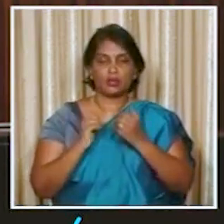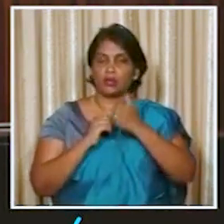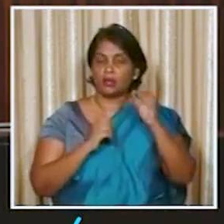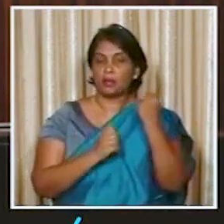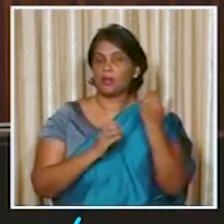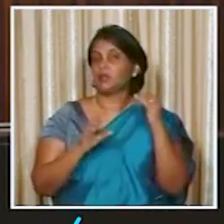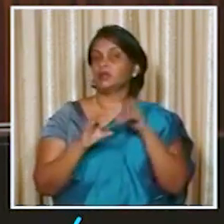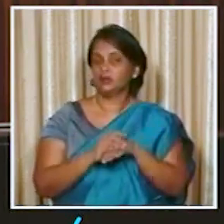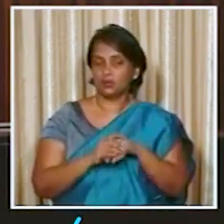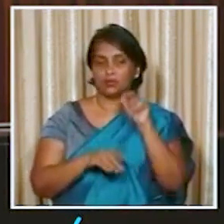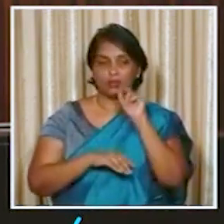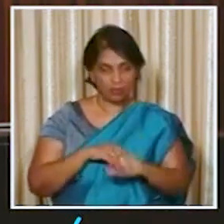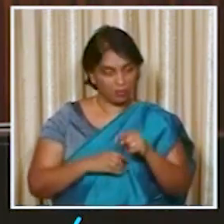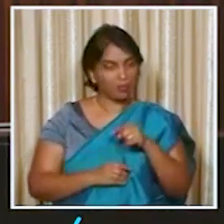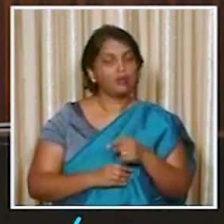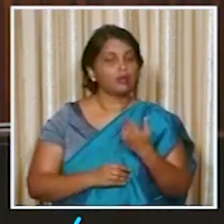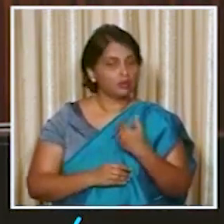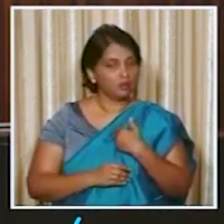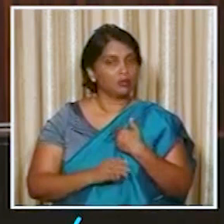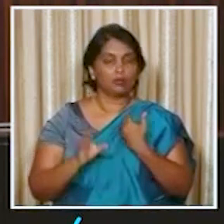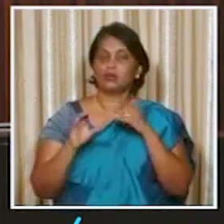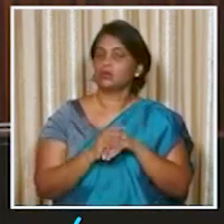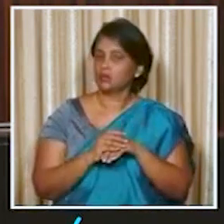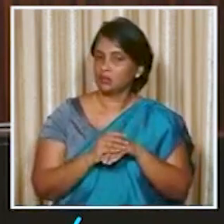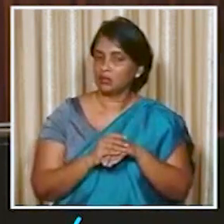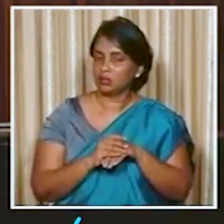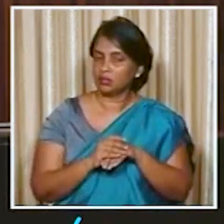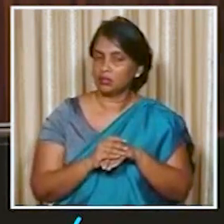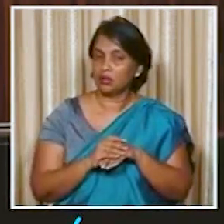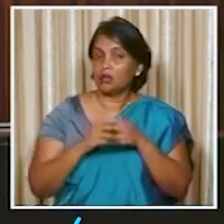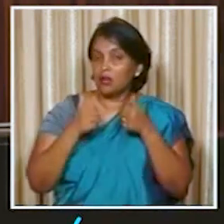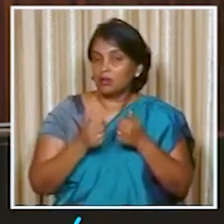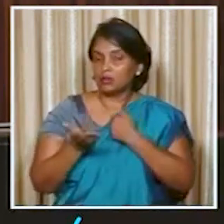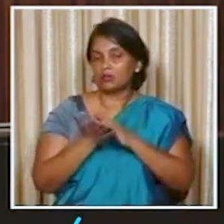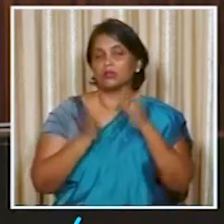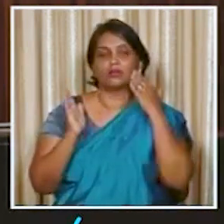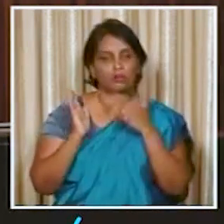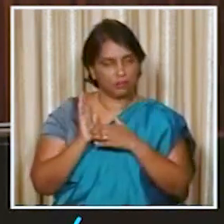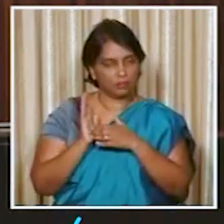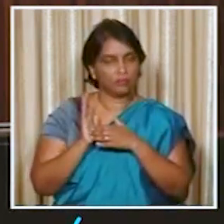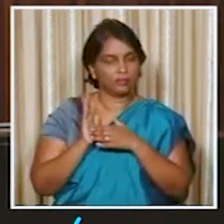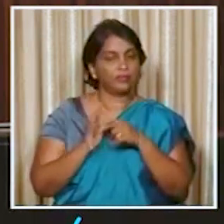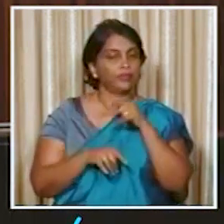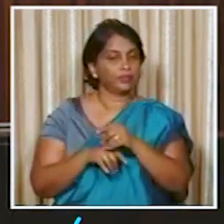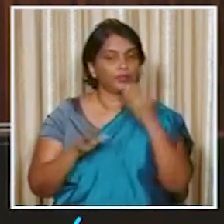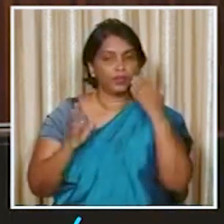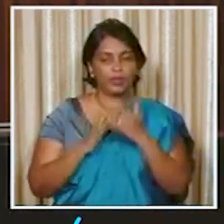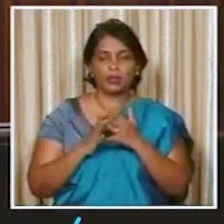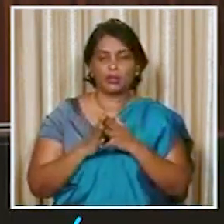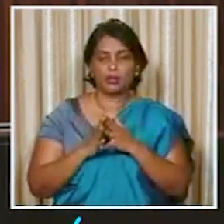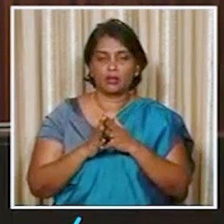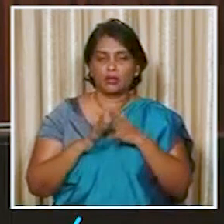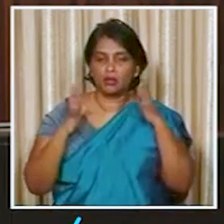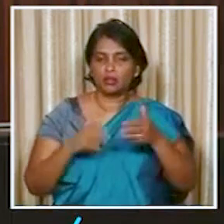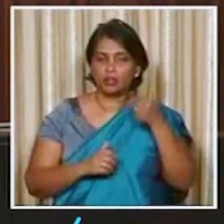බලය ලබා ගැනීමේ කුමන්ත්‍රණයේදීද මා පෙනී සිටියේ යුක්තිය හා සාධාරණත්වය වෙනුවෙන් පමණි මේ සම්බන්ධයෙන්